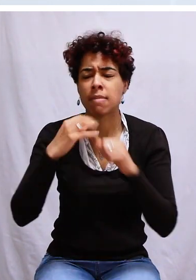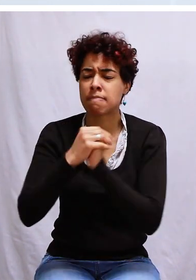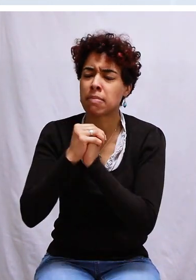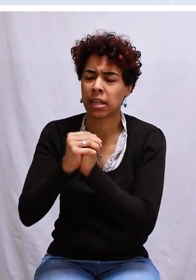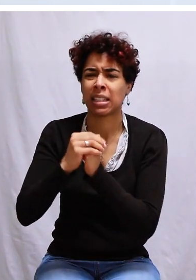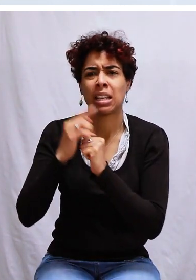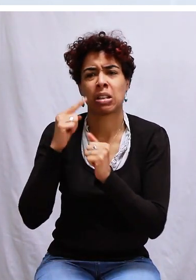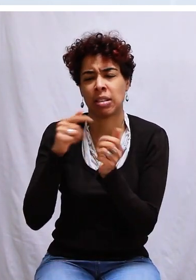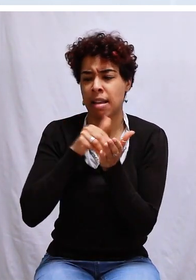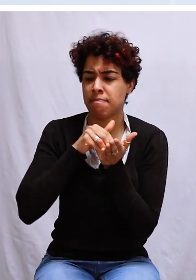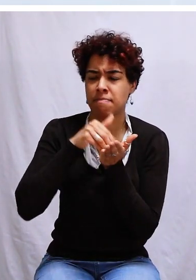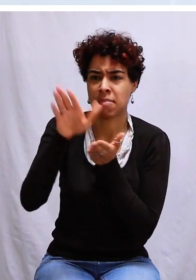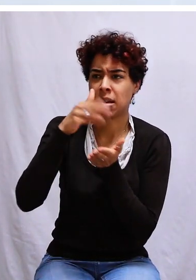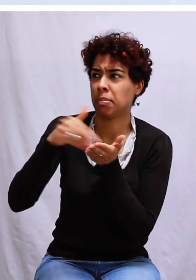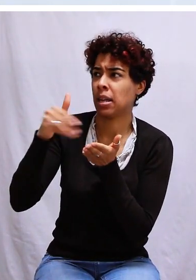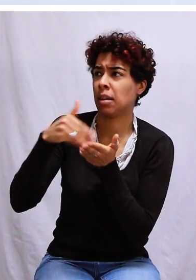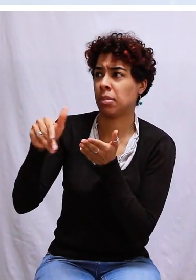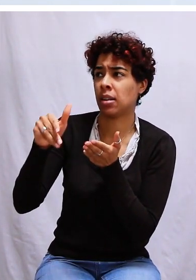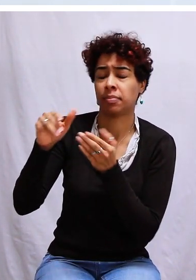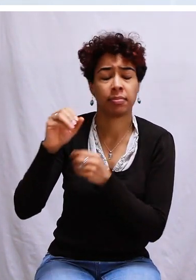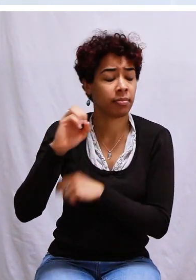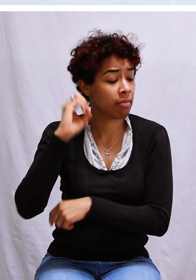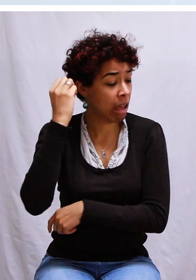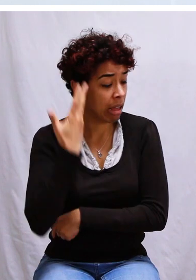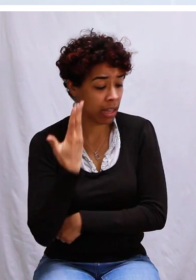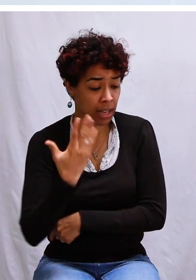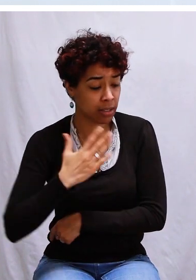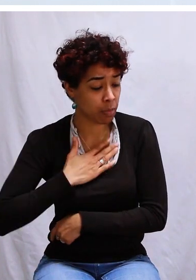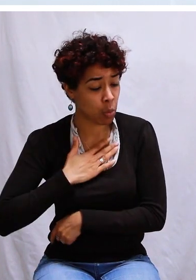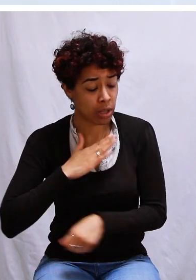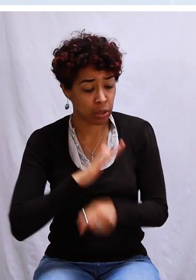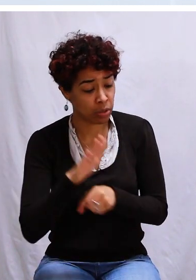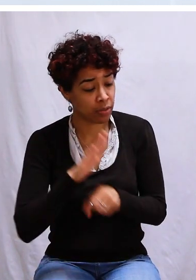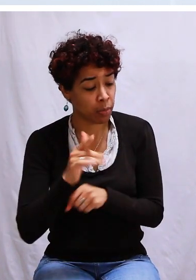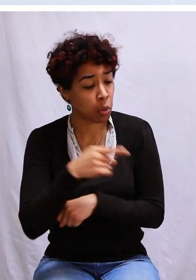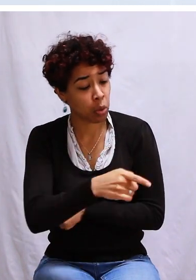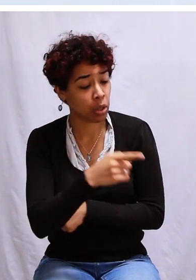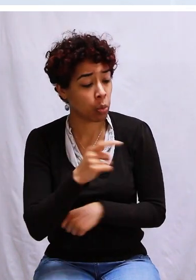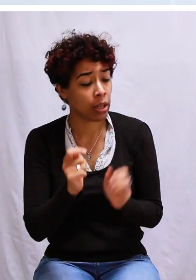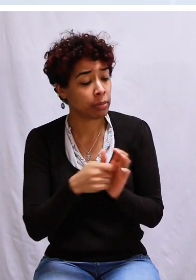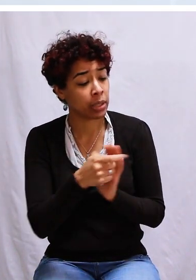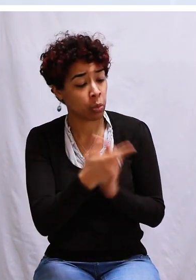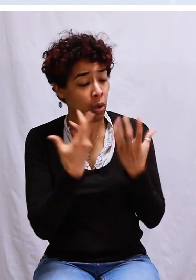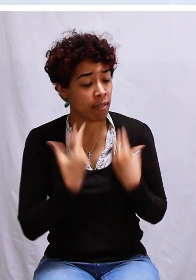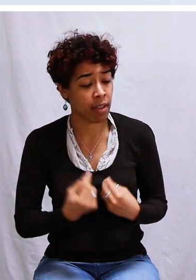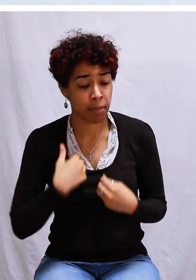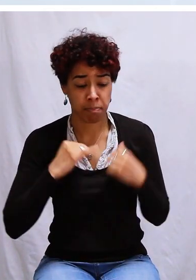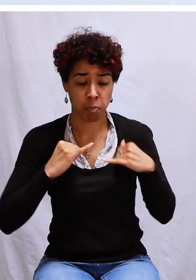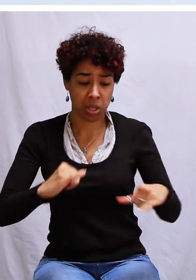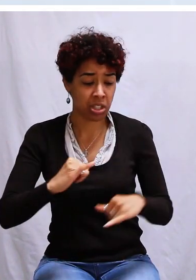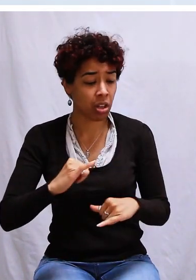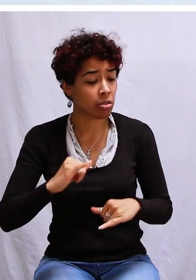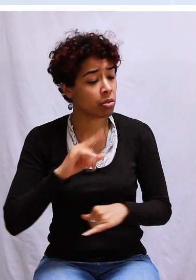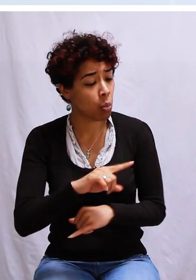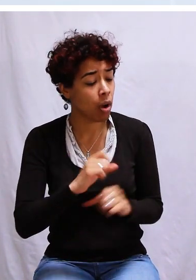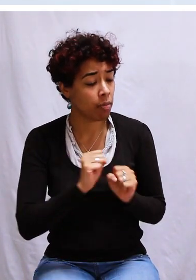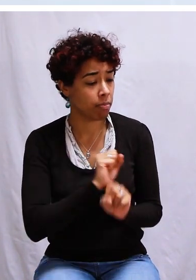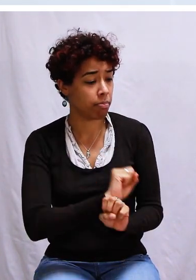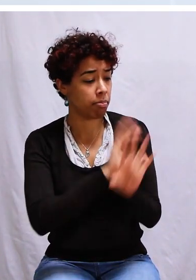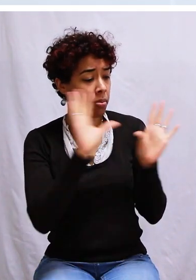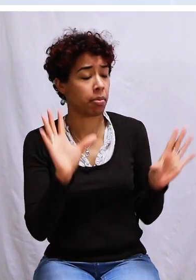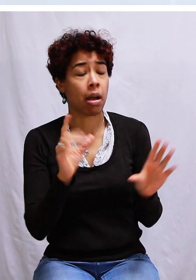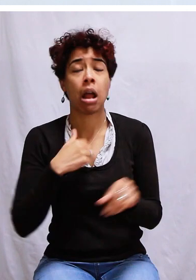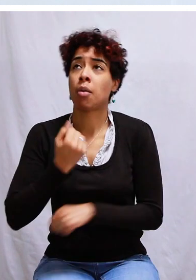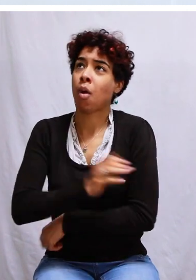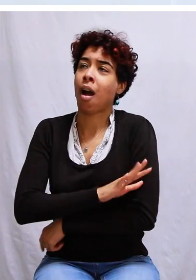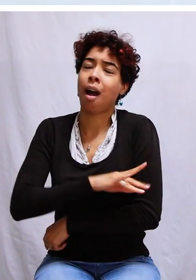de moi, et il m'a dit, ma grâce te suffit car ma puissance s'accomplit dans la faiblesse. Je me glorifierai donc bien